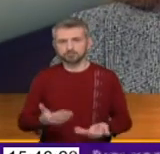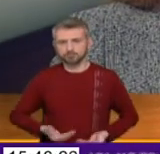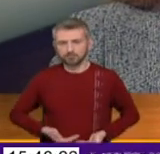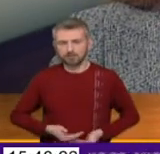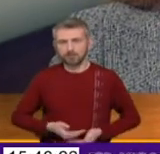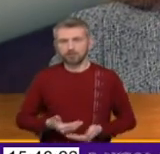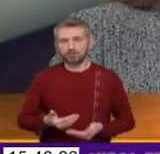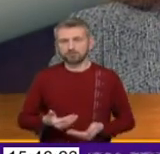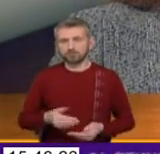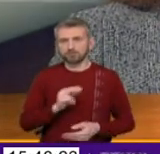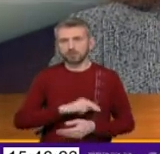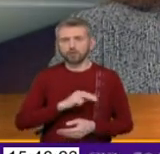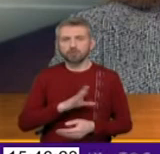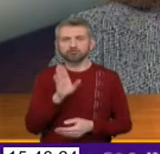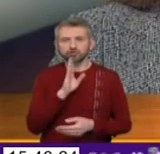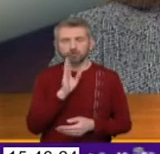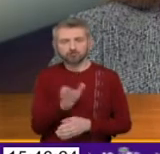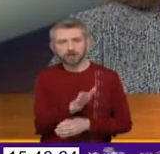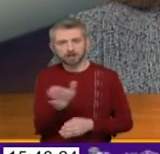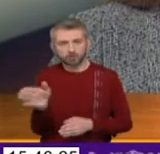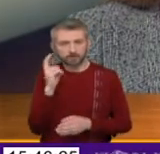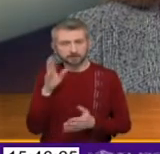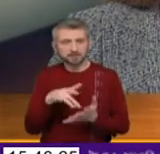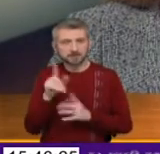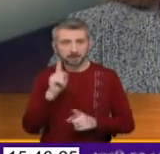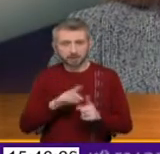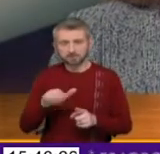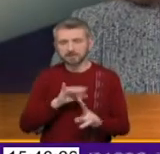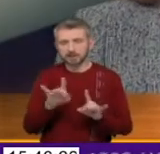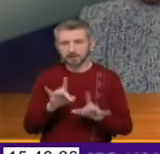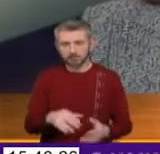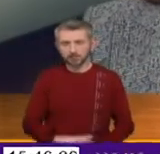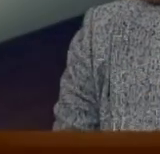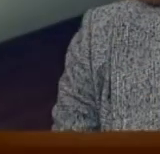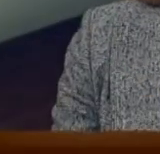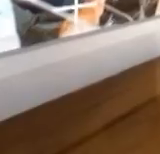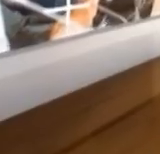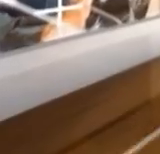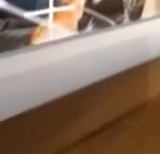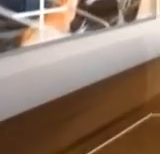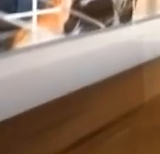жіноче крило у Київській міській раді після невеличкої реклами. Тож будьте з нами і не перемикайте.